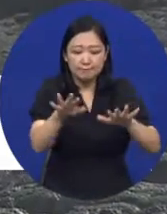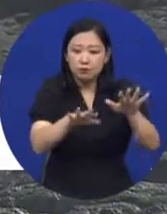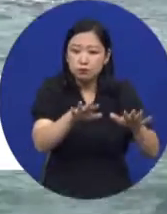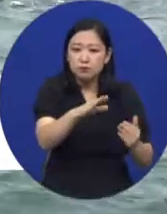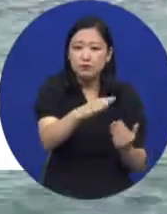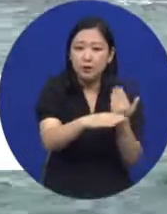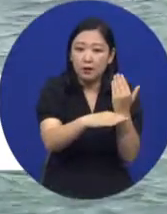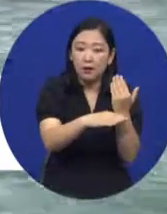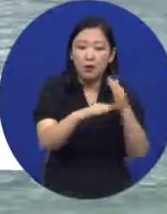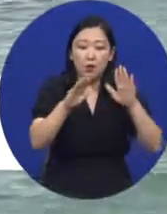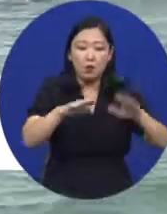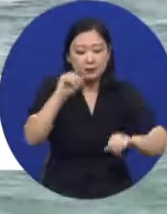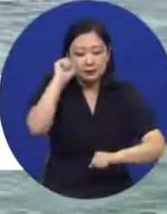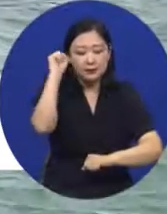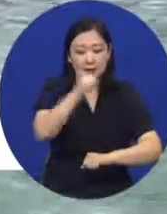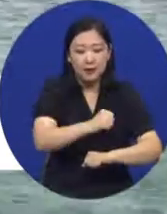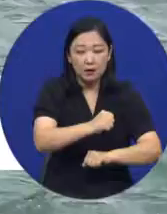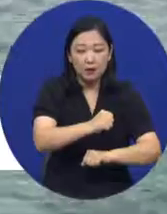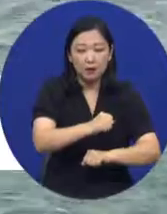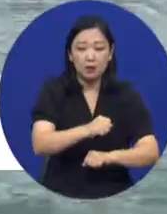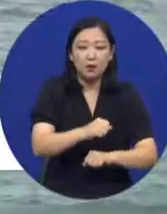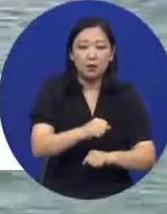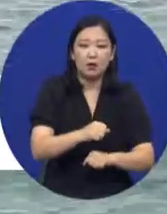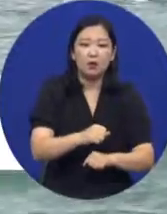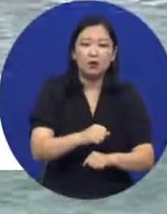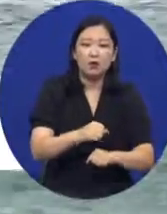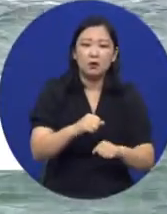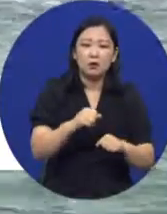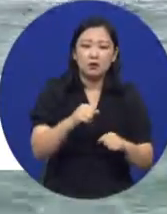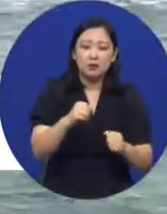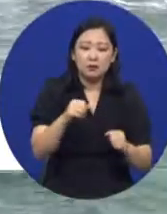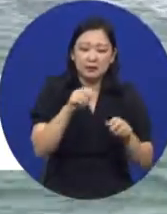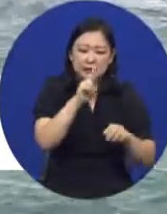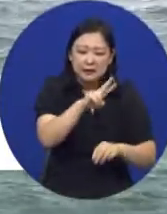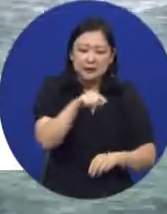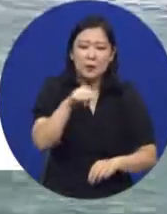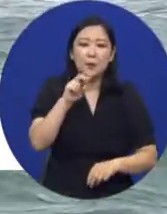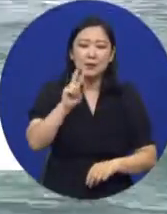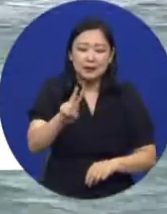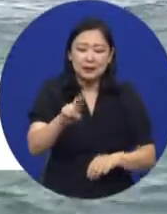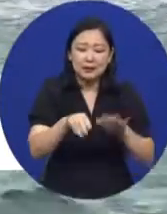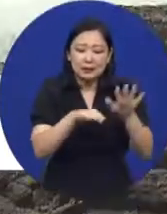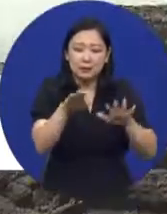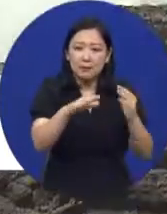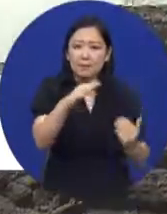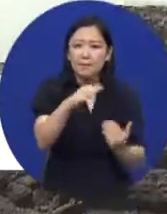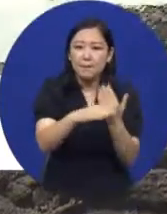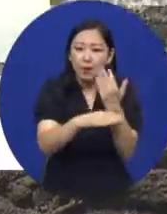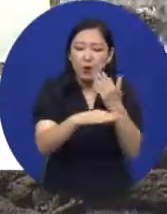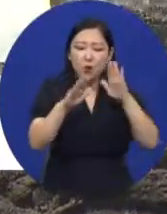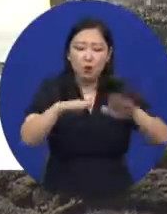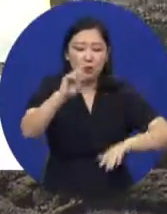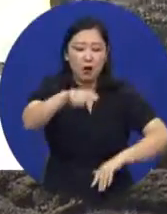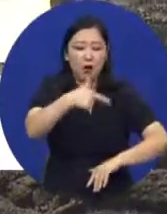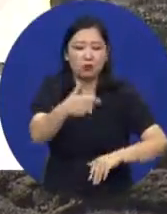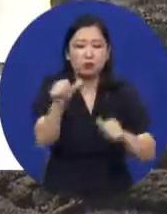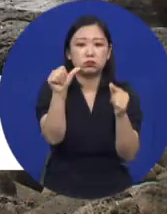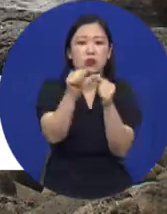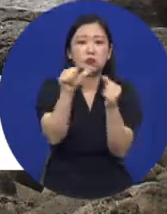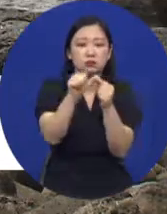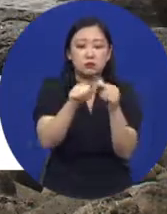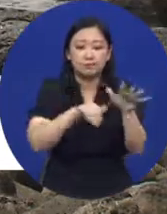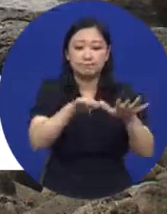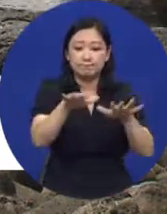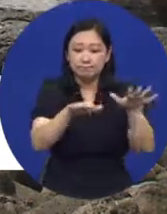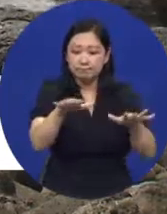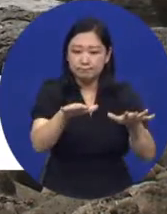발생했고 오늘 새벽 0시 44분에도 규모 2.2의 지진이 발생하는 등 오늘 하루에만 5차례의